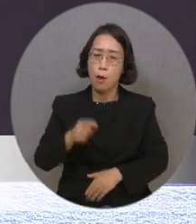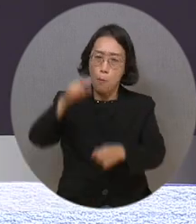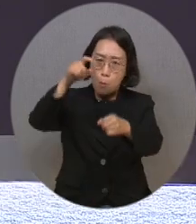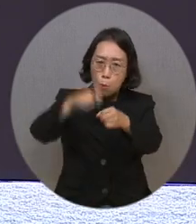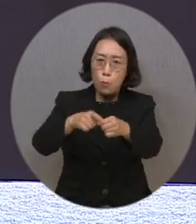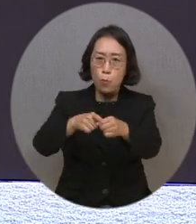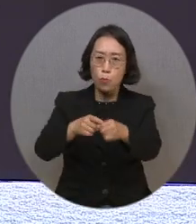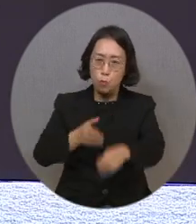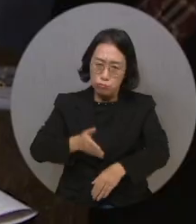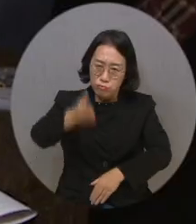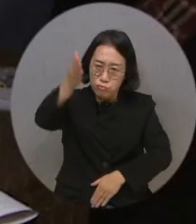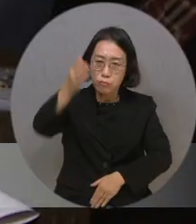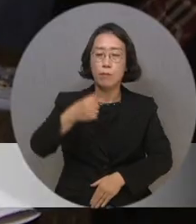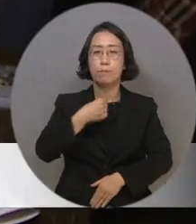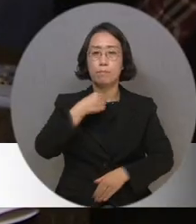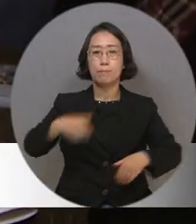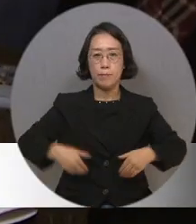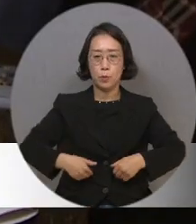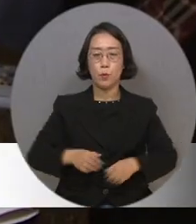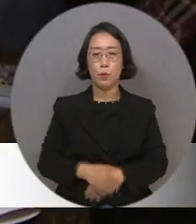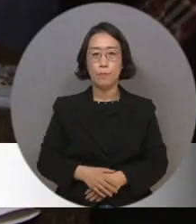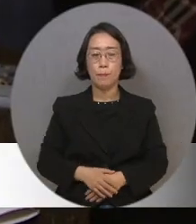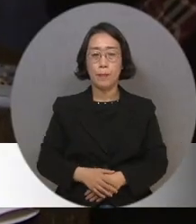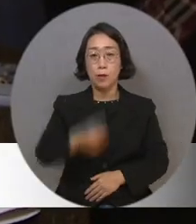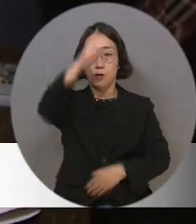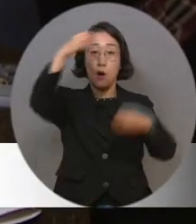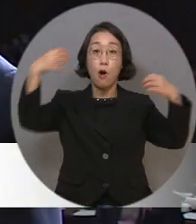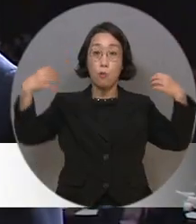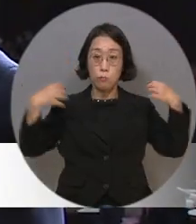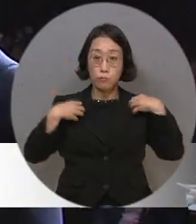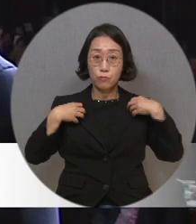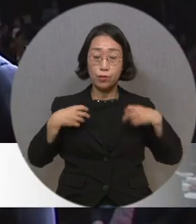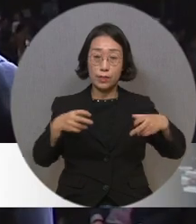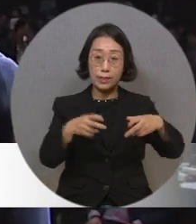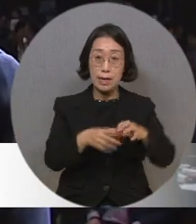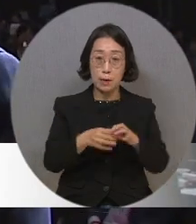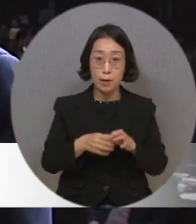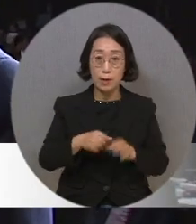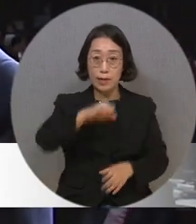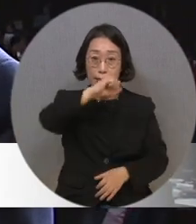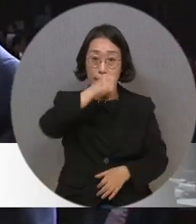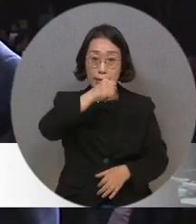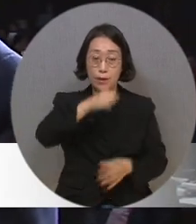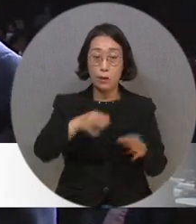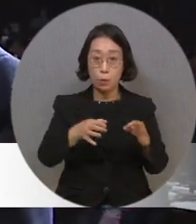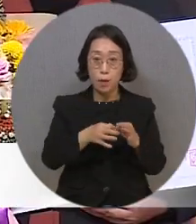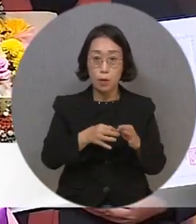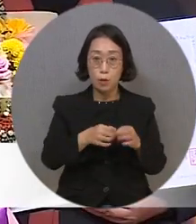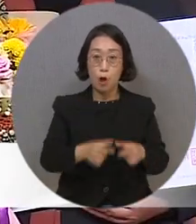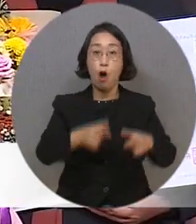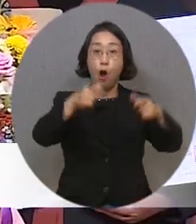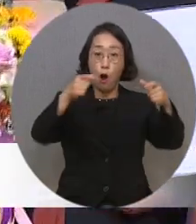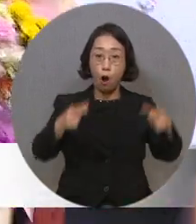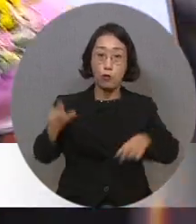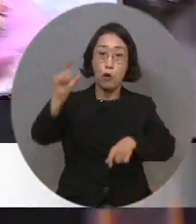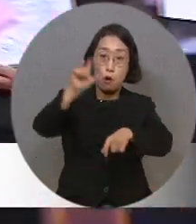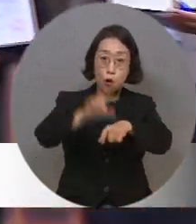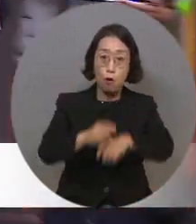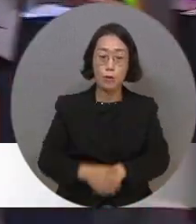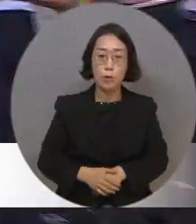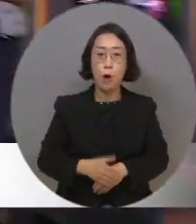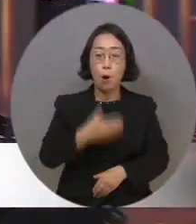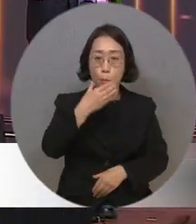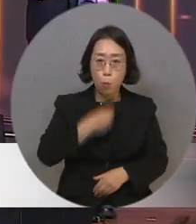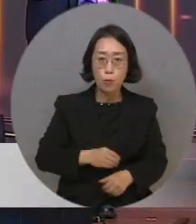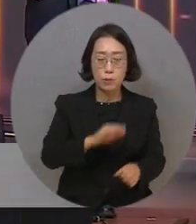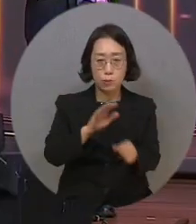나아가야 될 것입니다. 한편 정부는 장애 분야 예산 편성 증액을 바탕으로 다양한 분야에 대한 복지